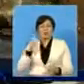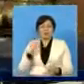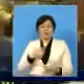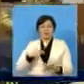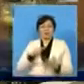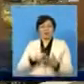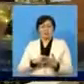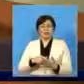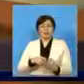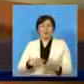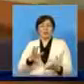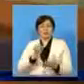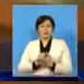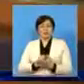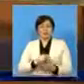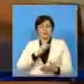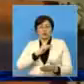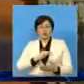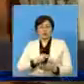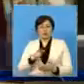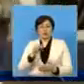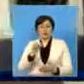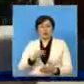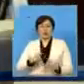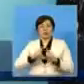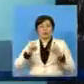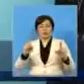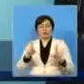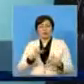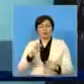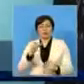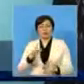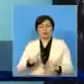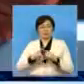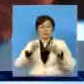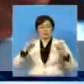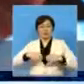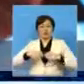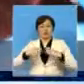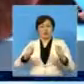уақытын тиімді өткізуіне жағдай жасап, коворкинг орталығы мен Мерген садақ ату клубын ашты.